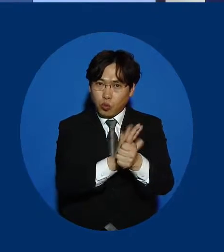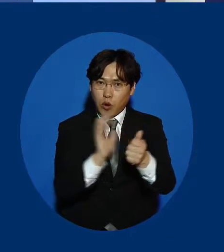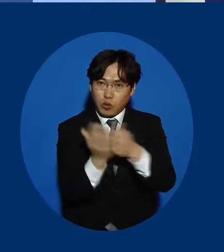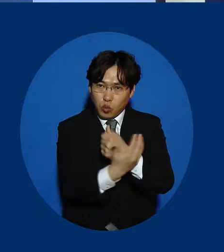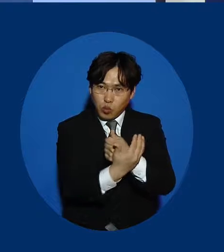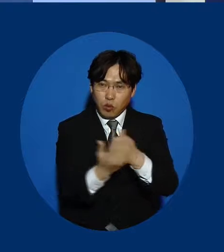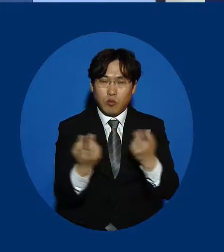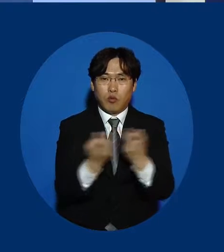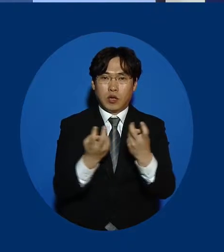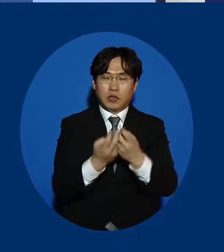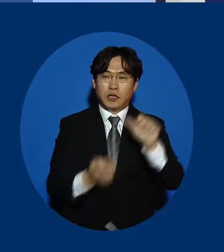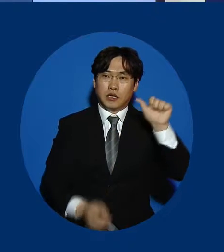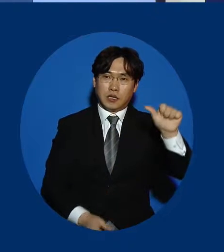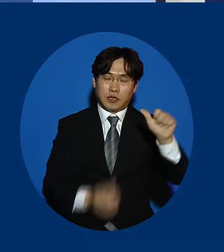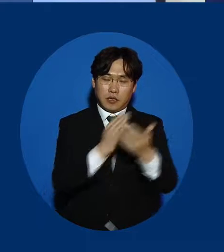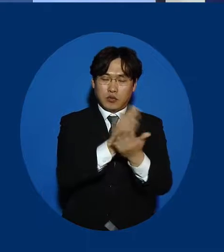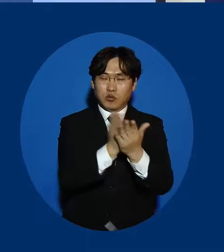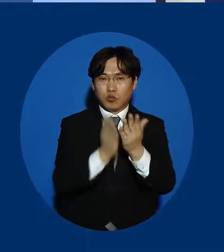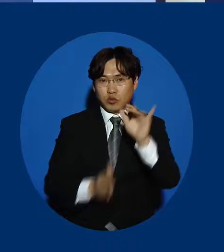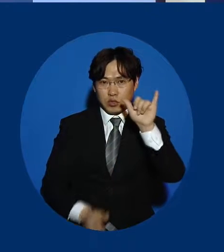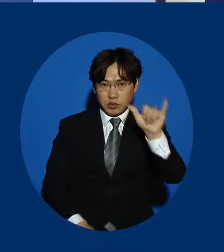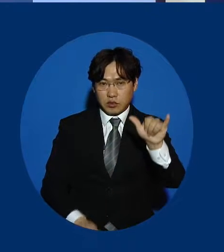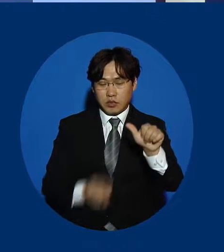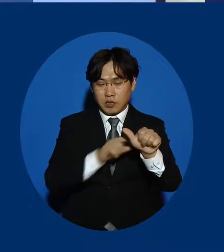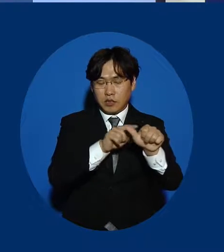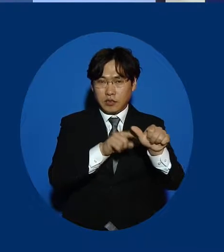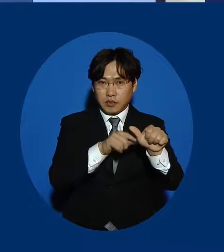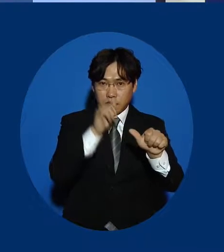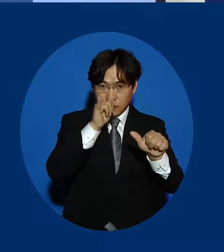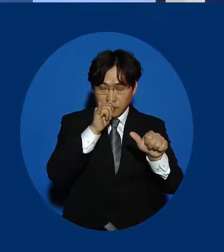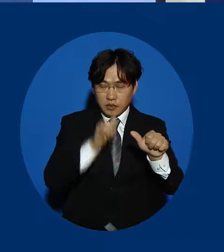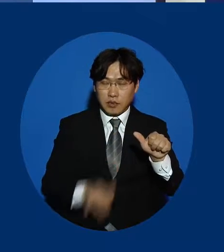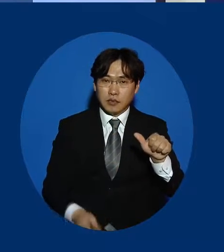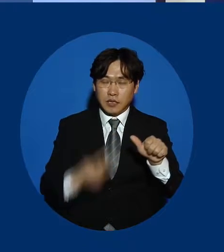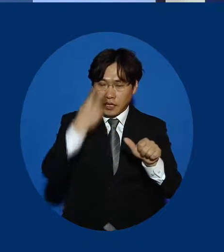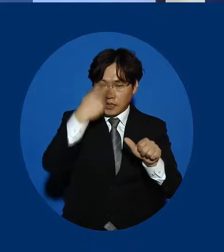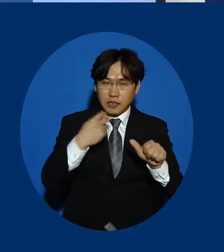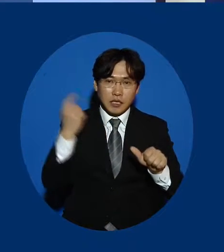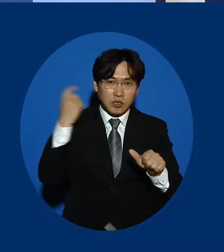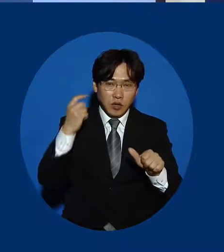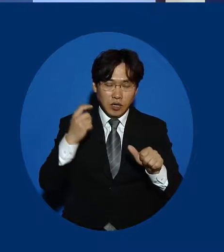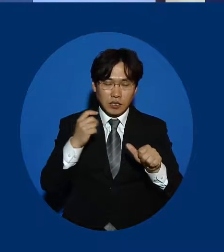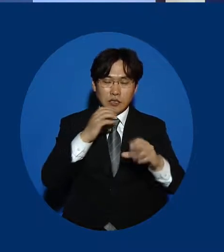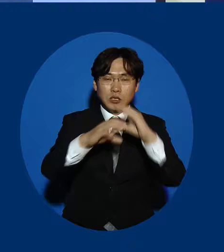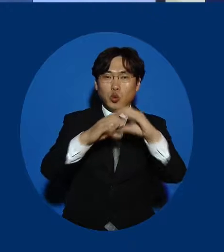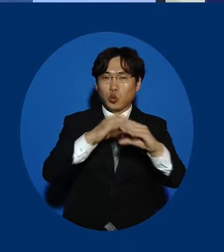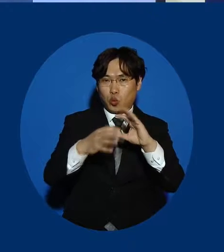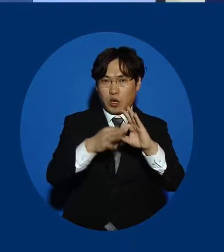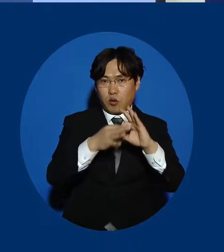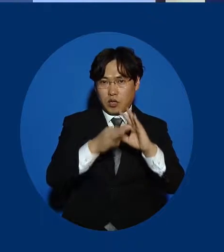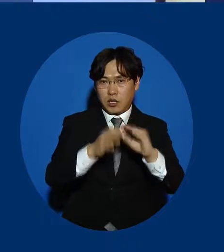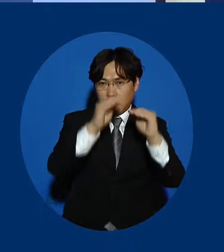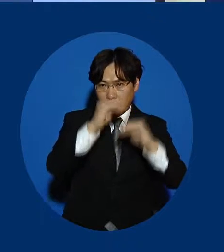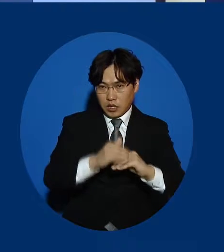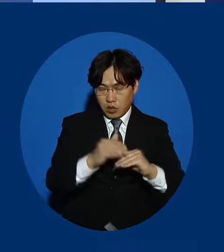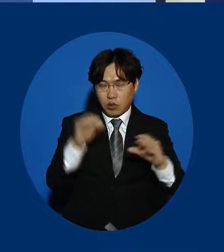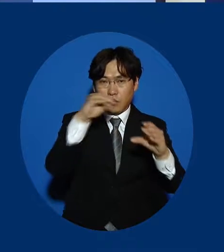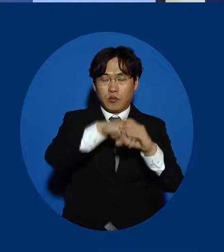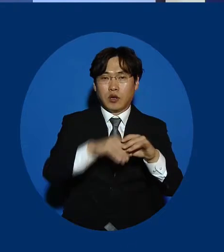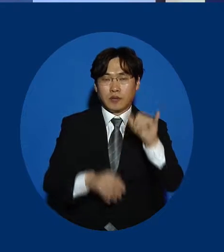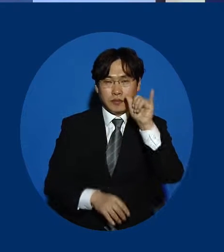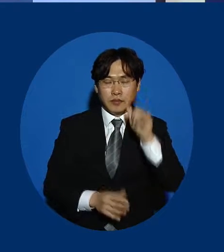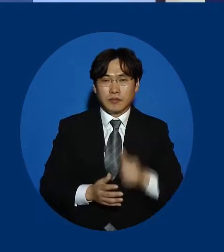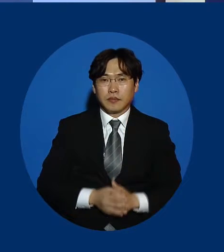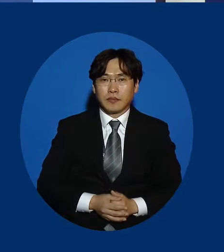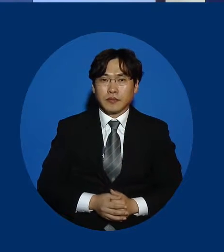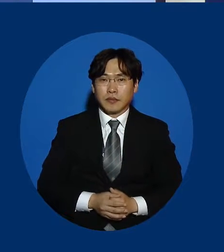활동 이렇게 만들었는데 특히 아마 시각이나 청각 장애인들은 의사통 쪽에 많이 그 관계가 돼 있을 거라